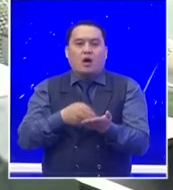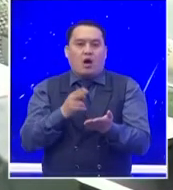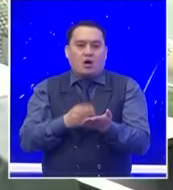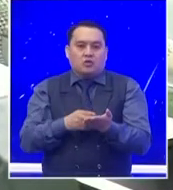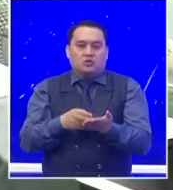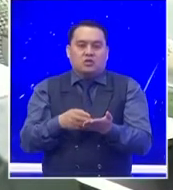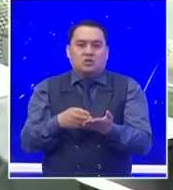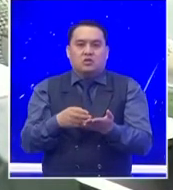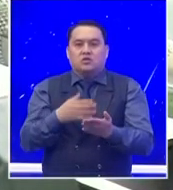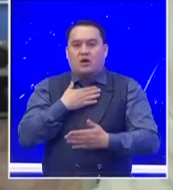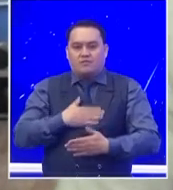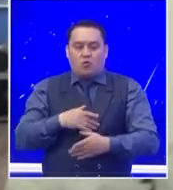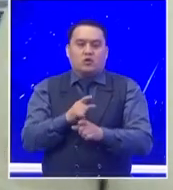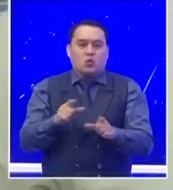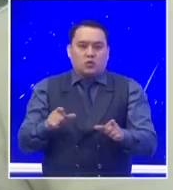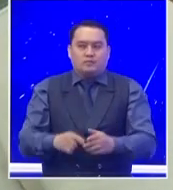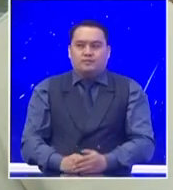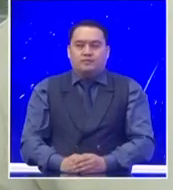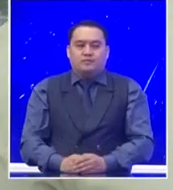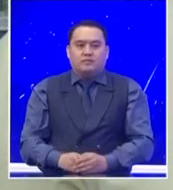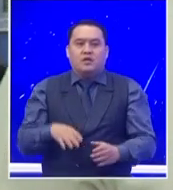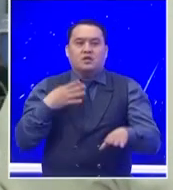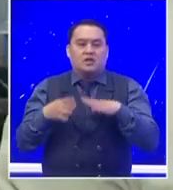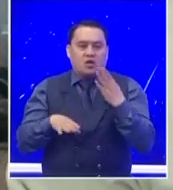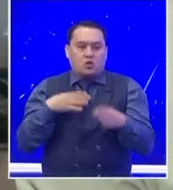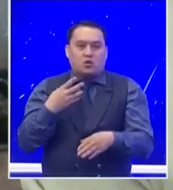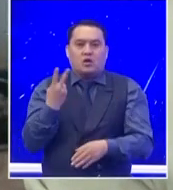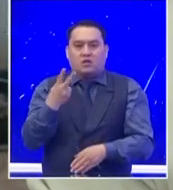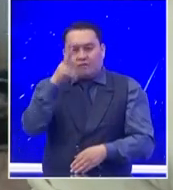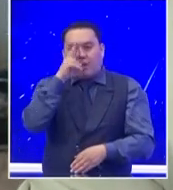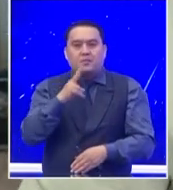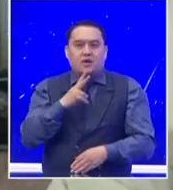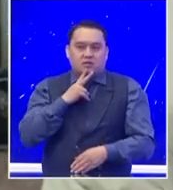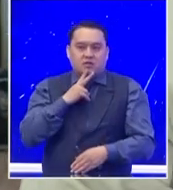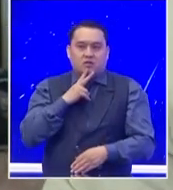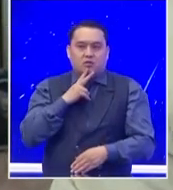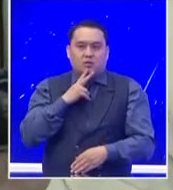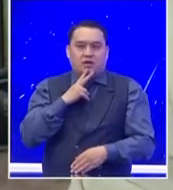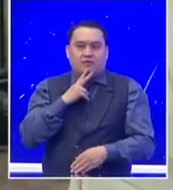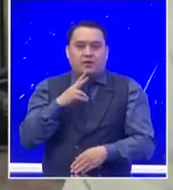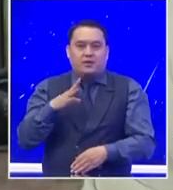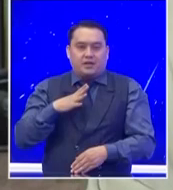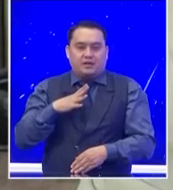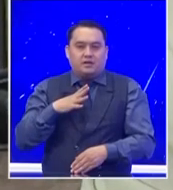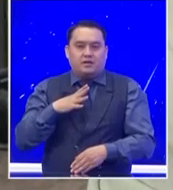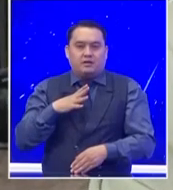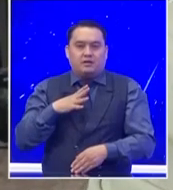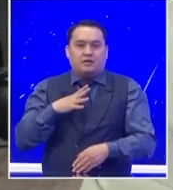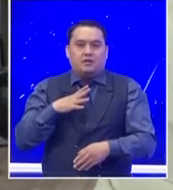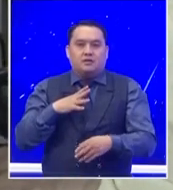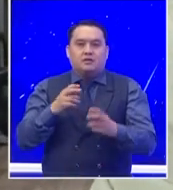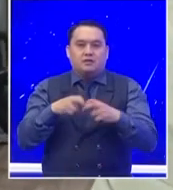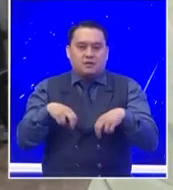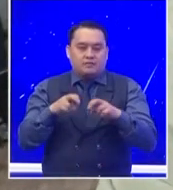– довольные клиенты. Тренируюсь в этом зале уже 2 месяца. Как видите, особо плечи еще надо подкачать.